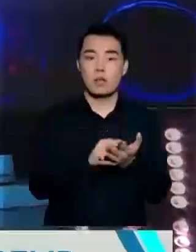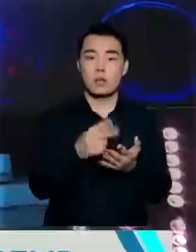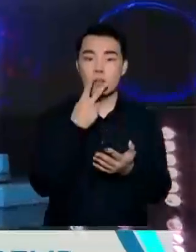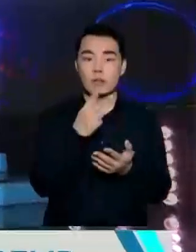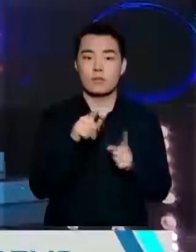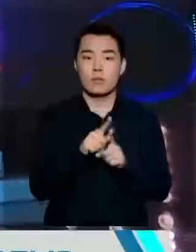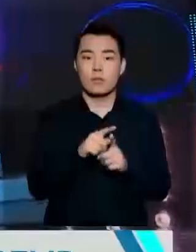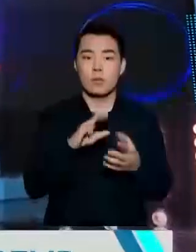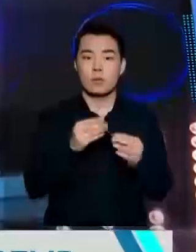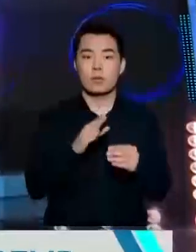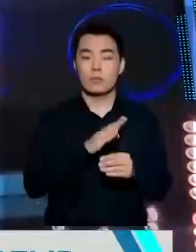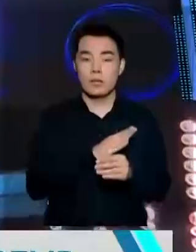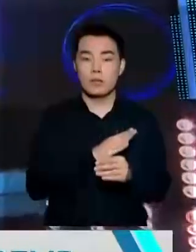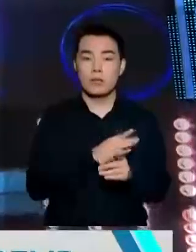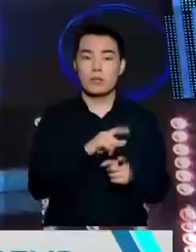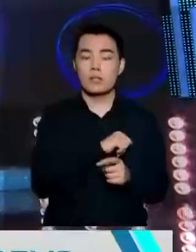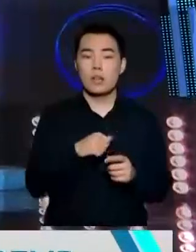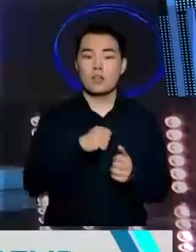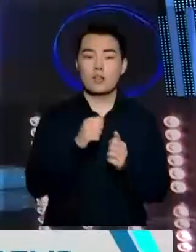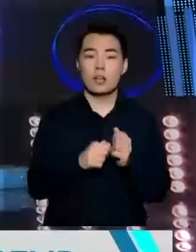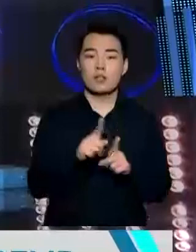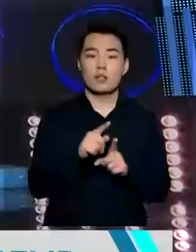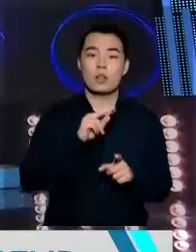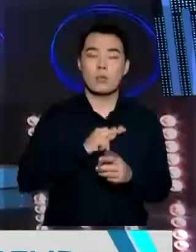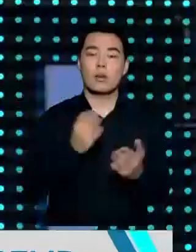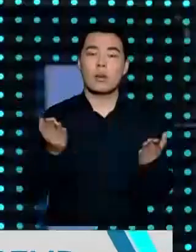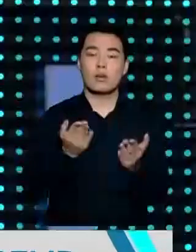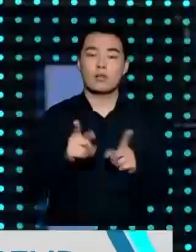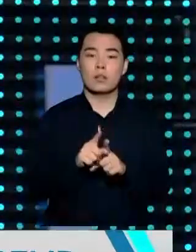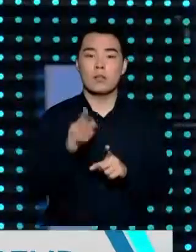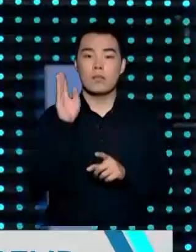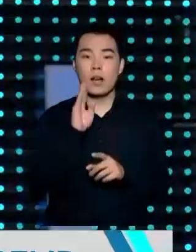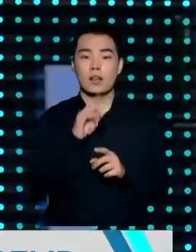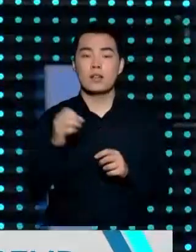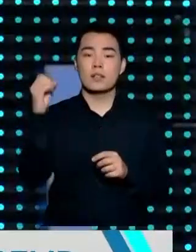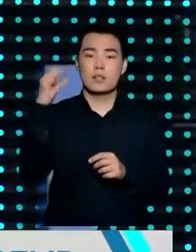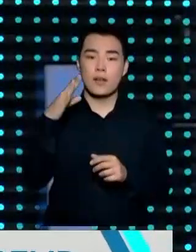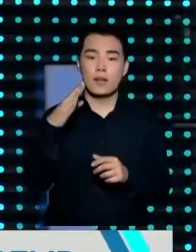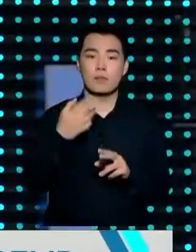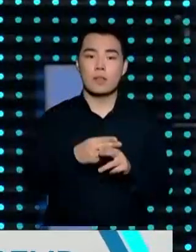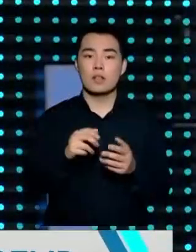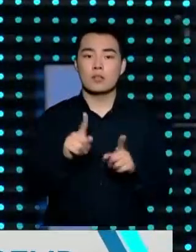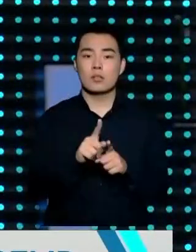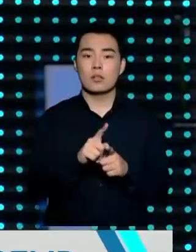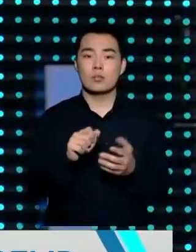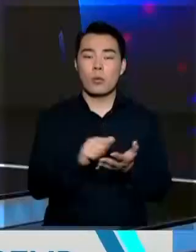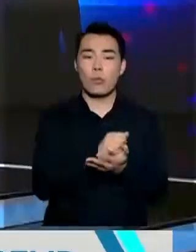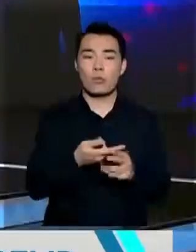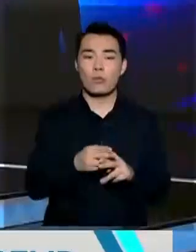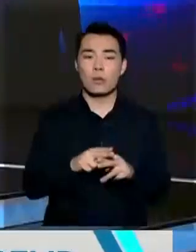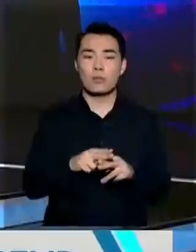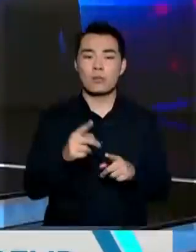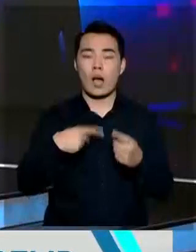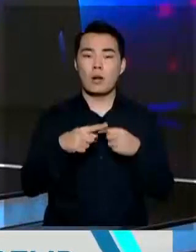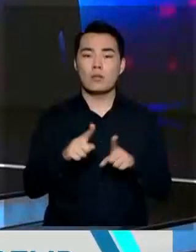Құжаттардың бәрін туралау бойынша. Енді әрқайсысының жұмысыңыз не? Сіз барып, суға, не жарыққа, сіз қайтадан договорды қайта рәсімдеу